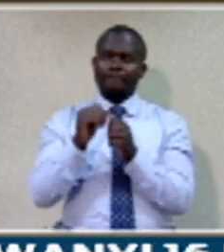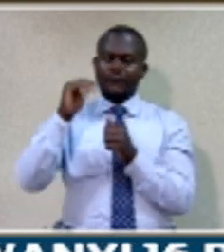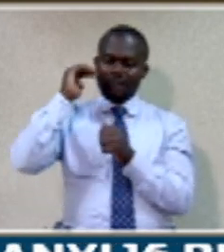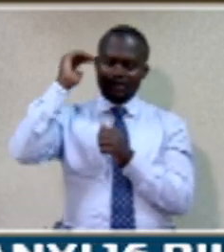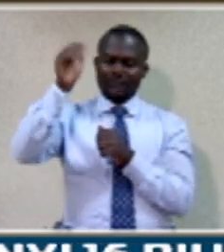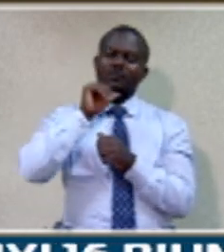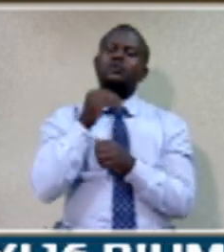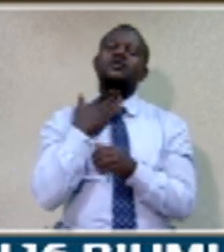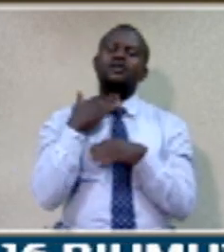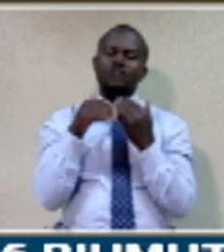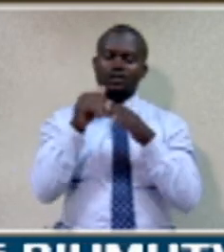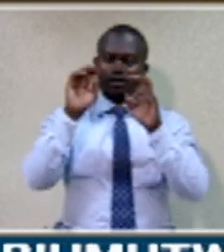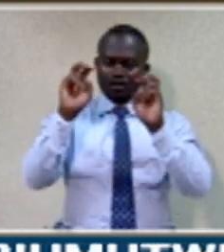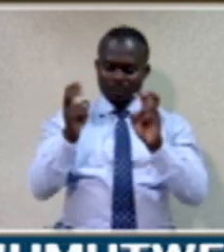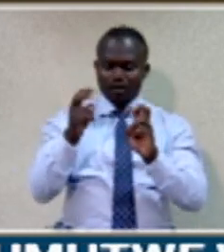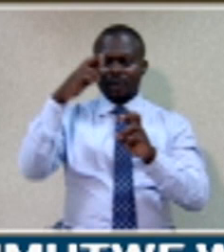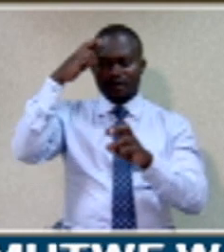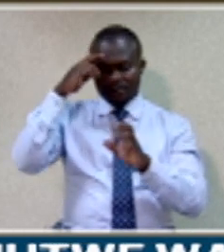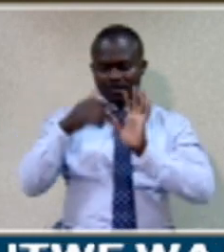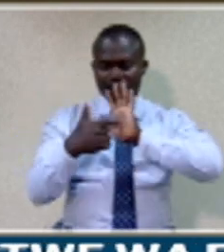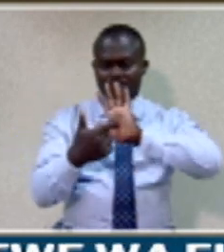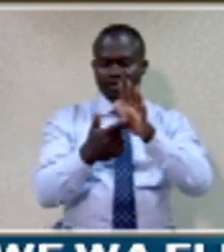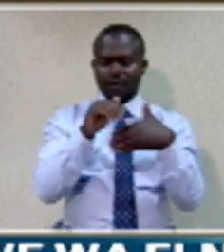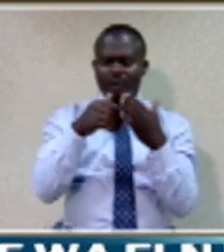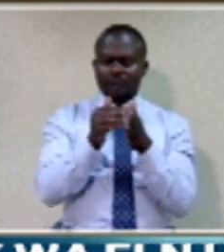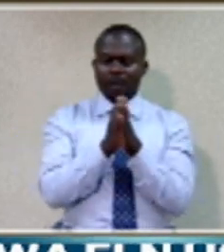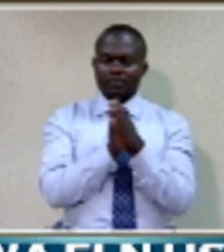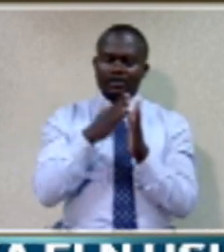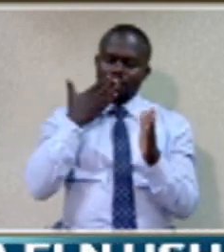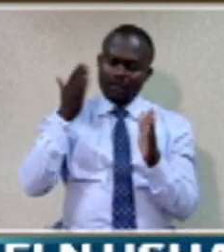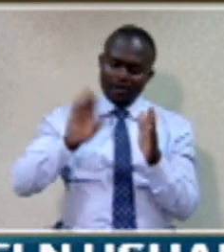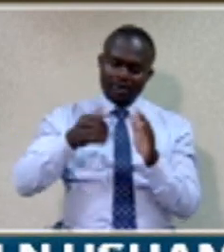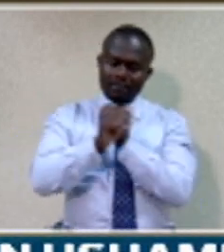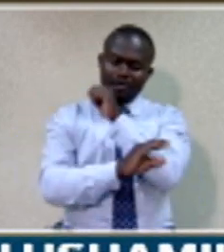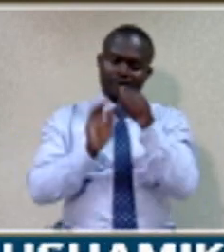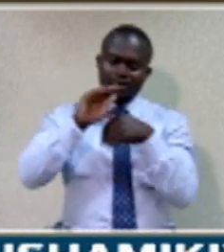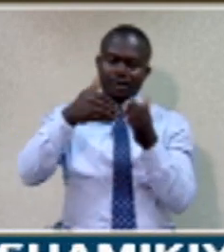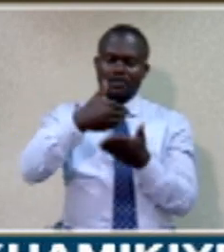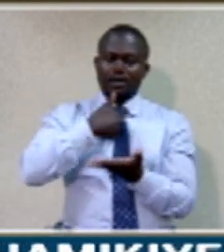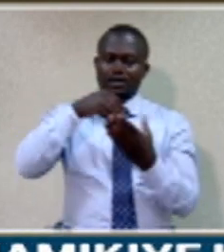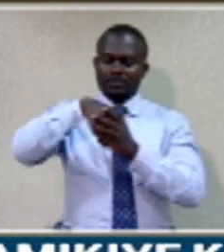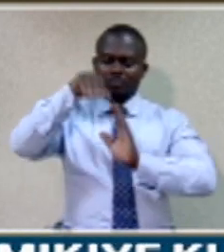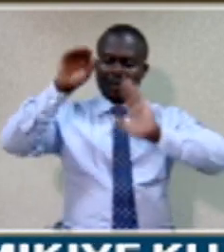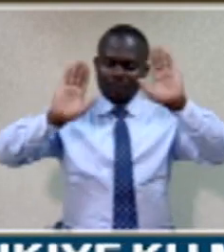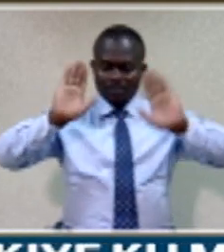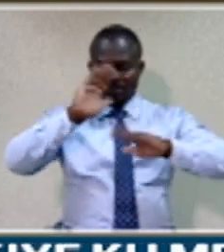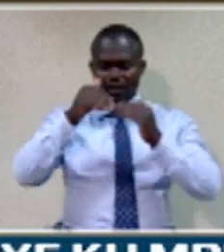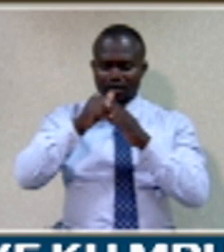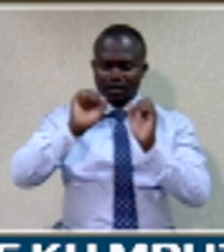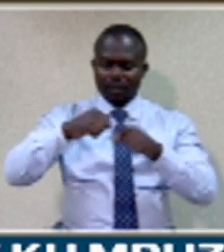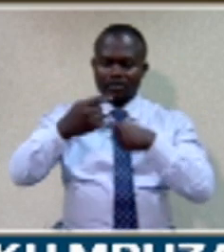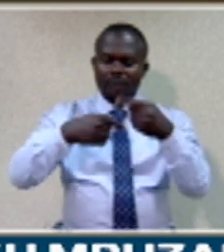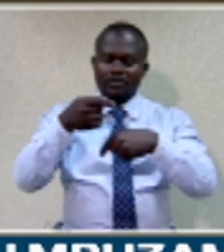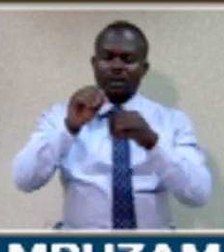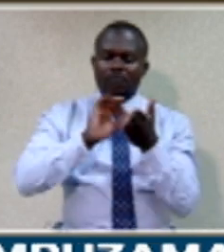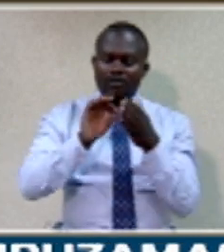by'ibihangange bitifuza ko inzibutso zigaragaza amateka mabi ibyo bihugu byagizemo uruhare zakomeza kwandikwa